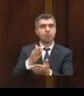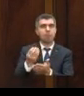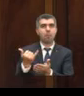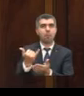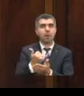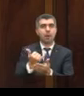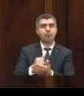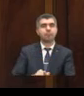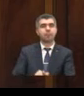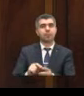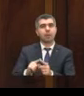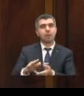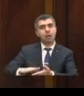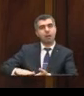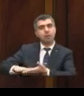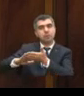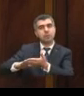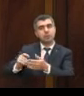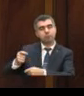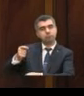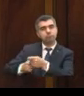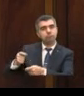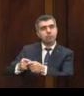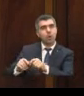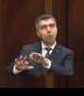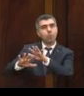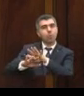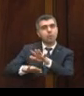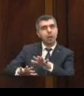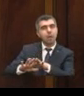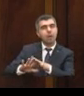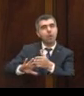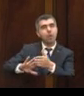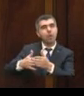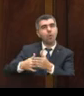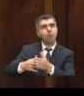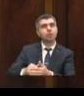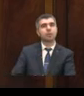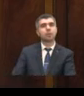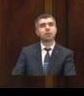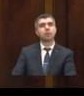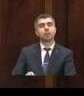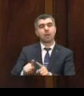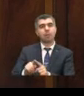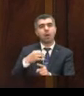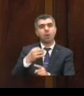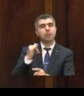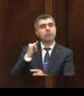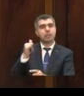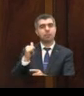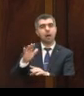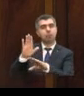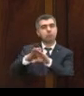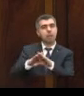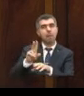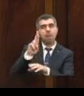تحسين اقتصادنا ومجتمعنا وتجربتنا ومكتسباتنا تحت القيادة الرشيدة لصاحب